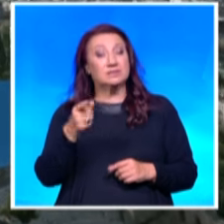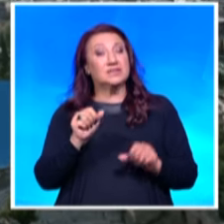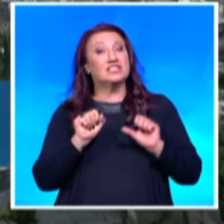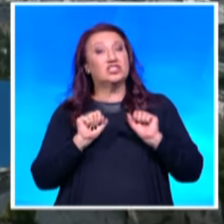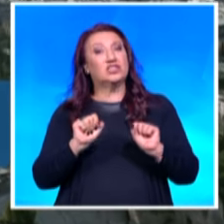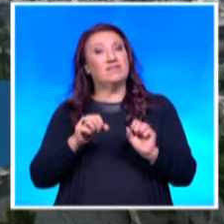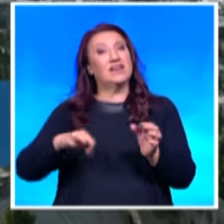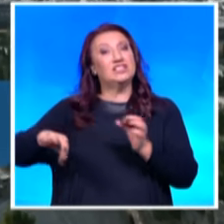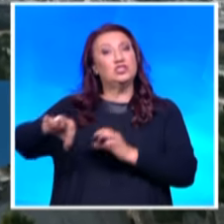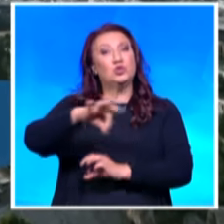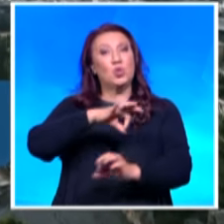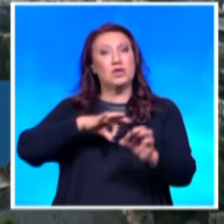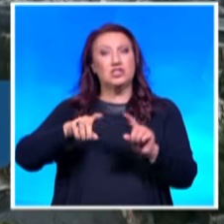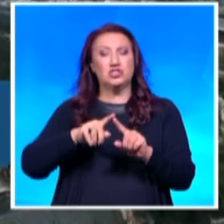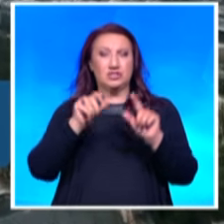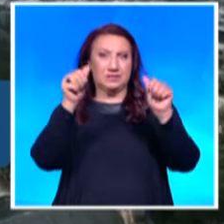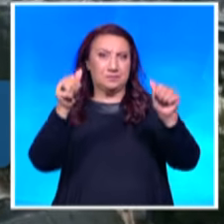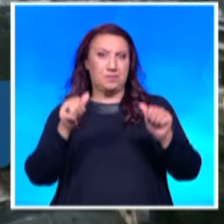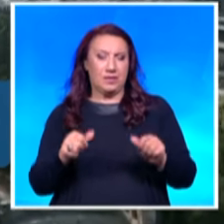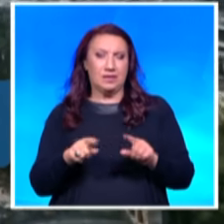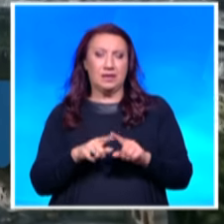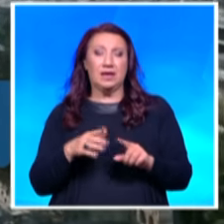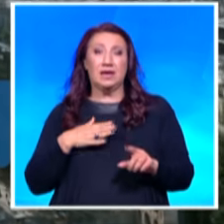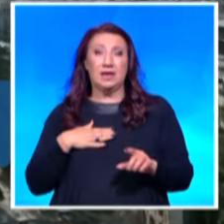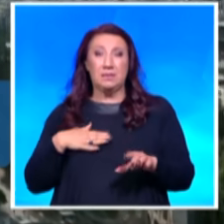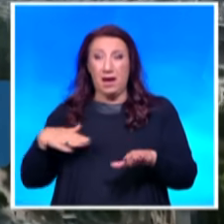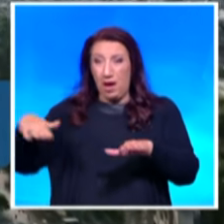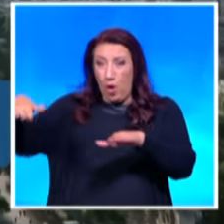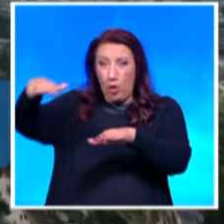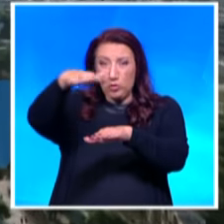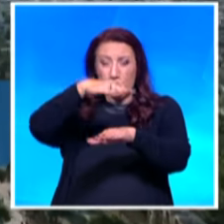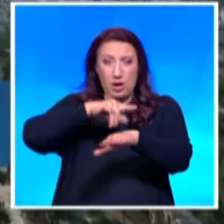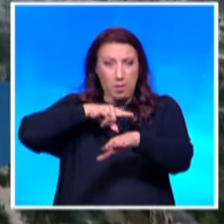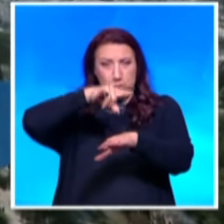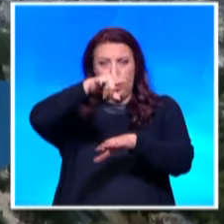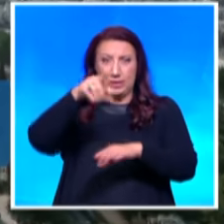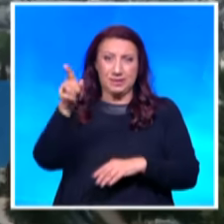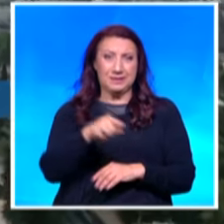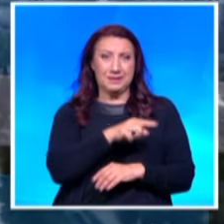наложена буферна зона, като дори района над него е забранен за полети.